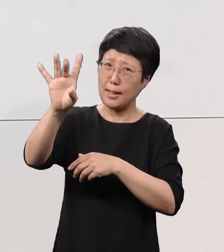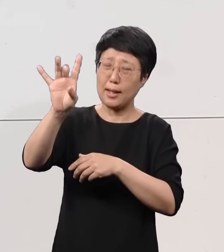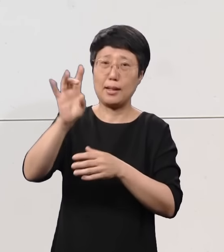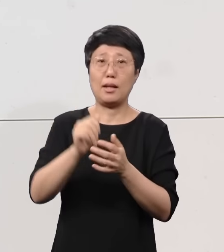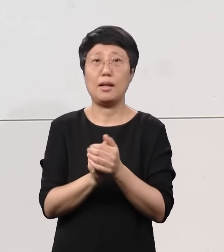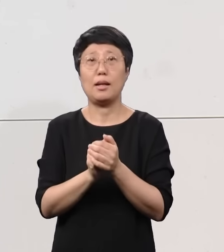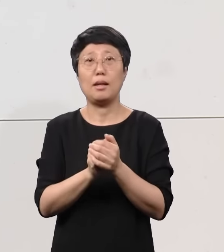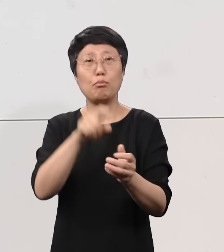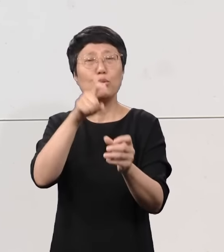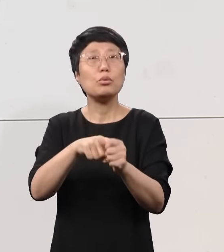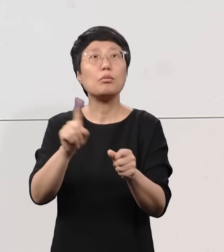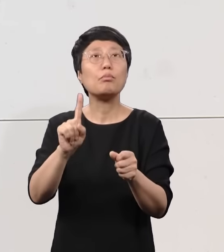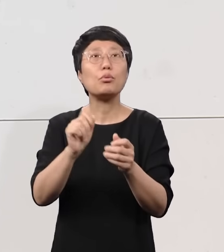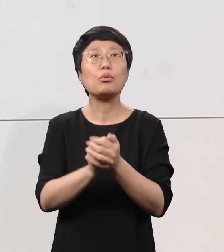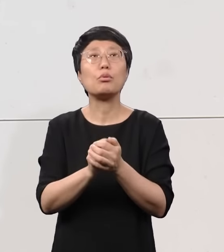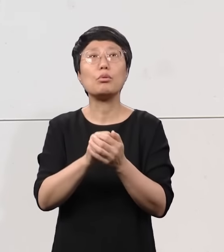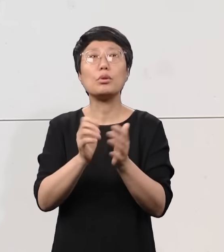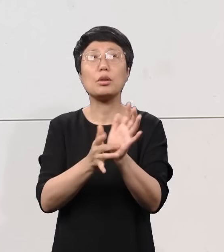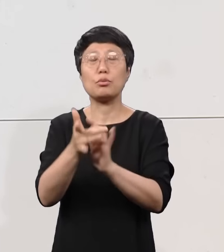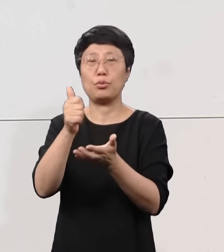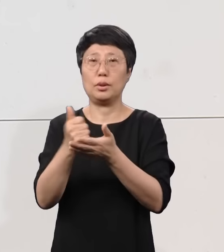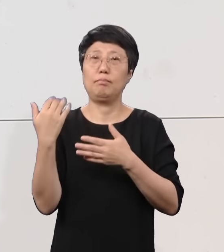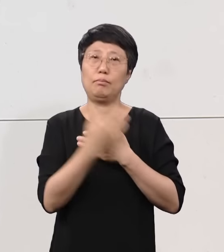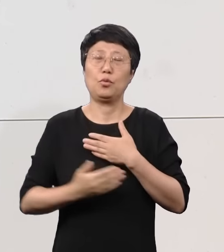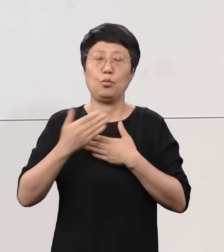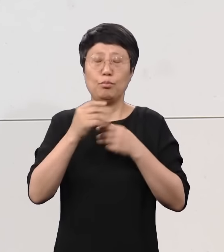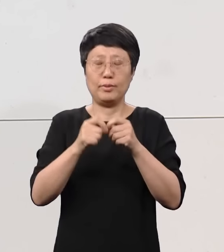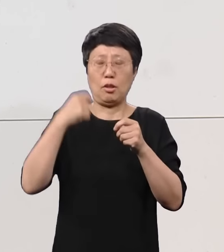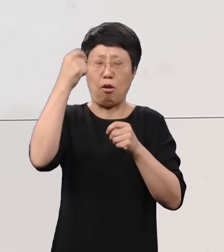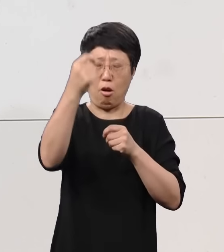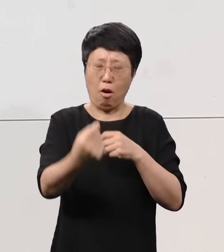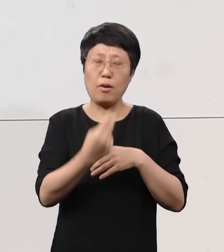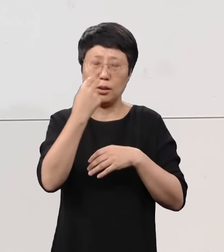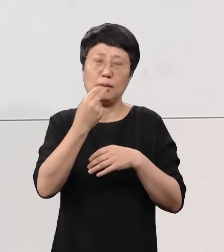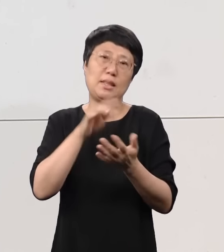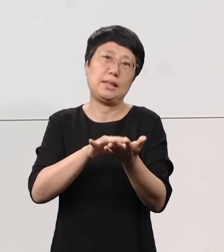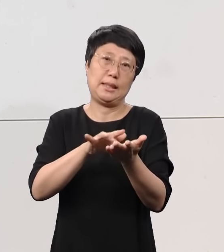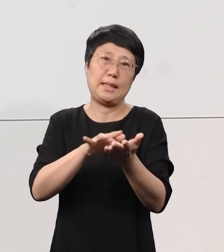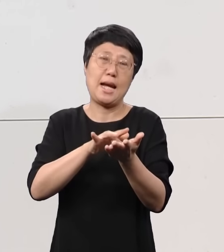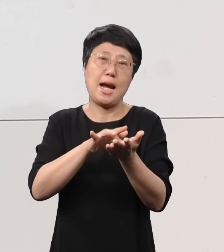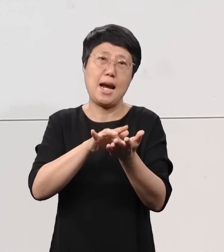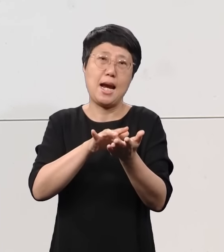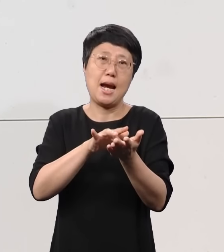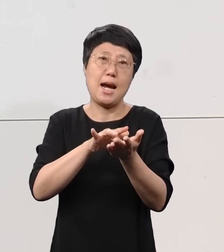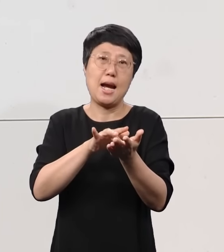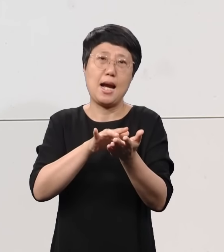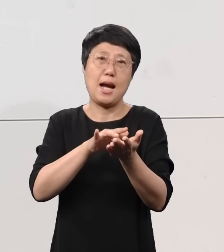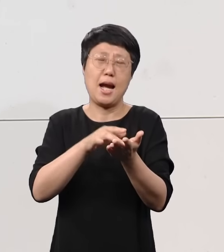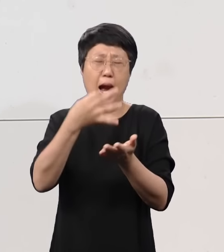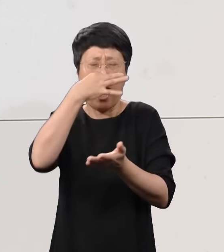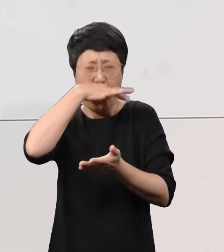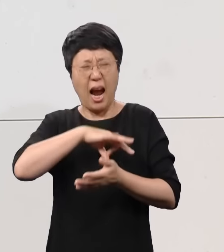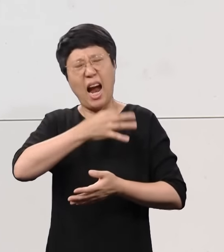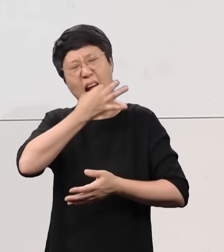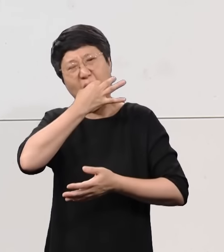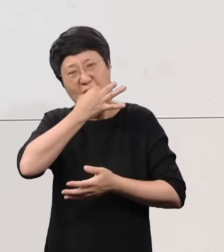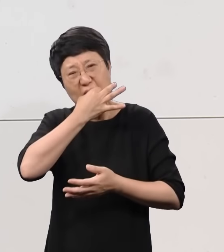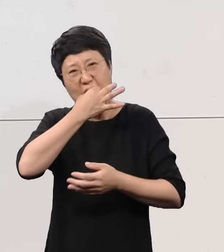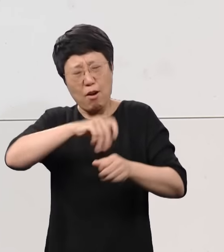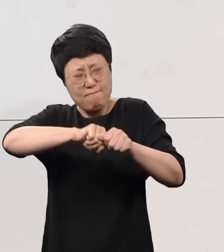취한다면 예수님의 몸이 영원한 생명 약으로서 내가 취득하기 위한 이기적인 마음으로 성